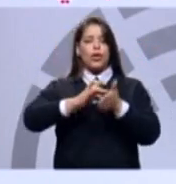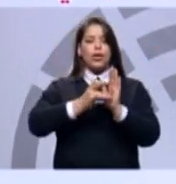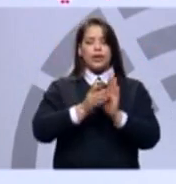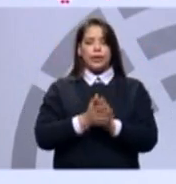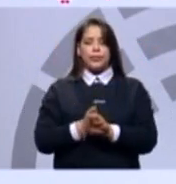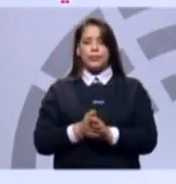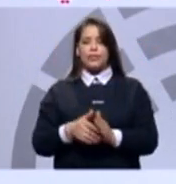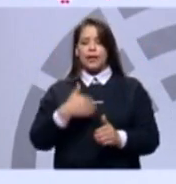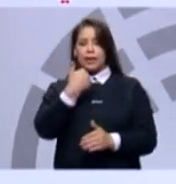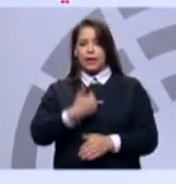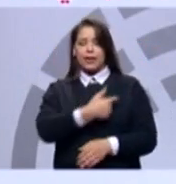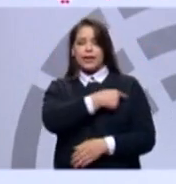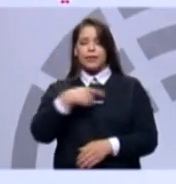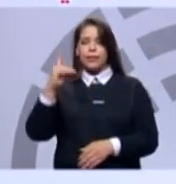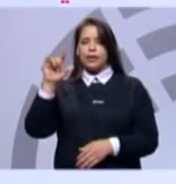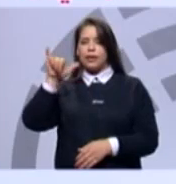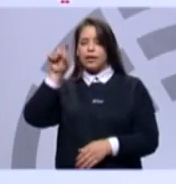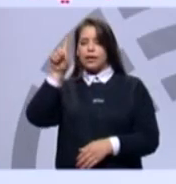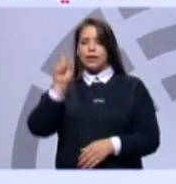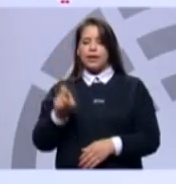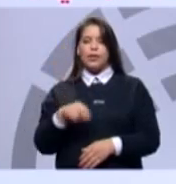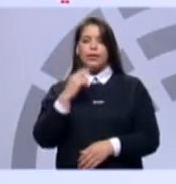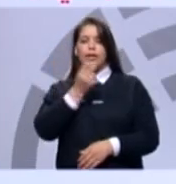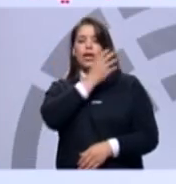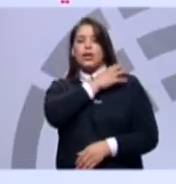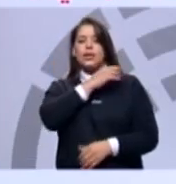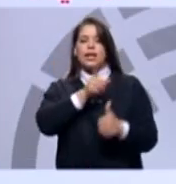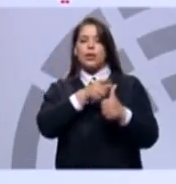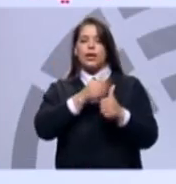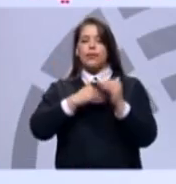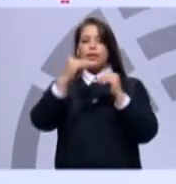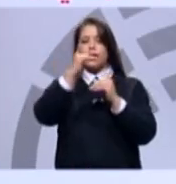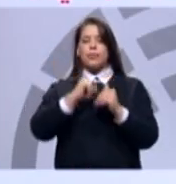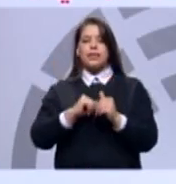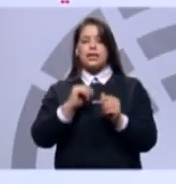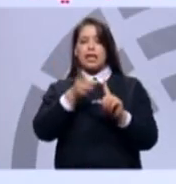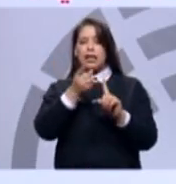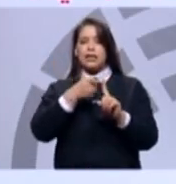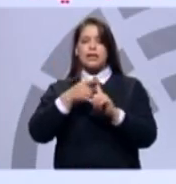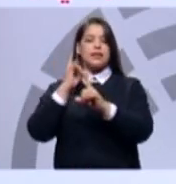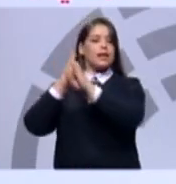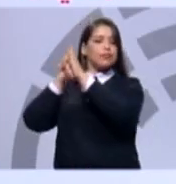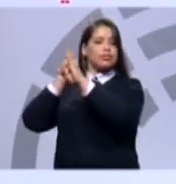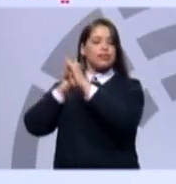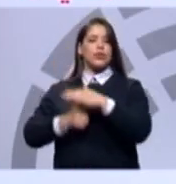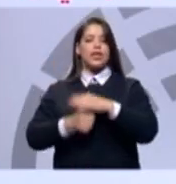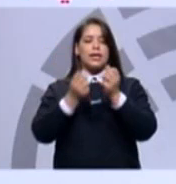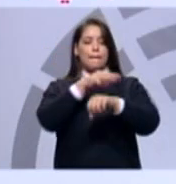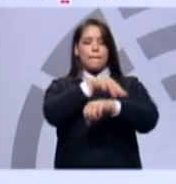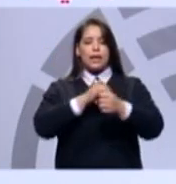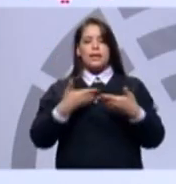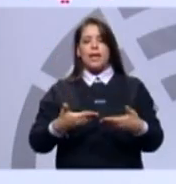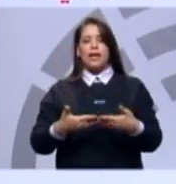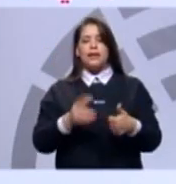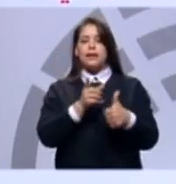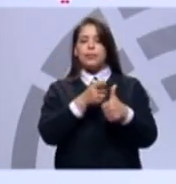مرشحكم الطيب الطالبي استاذ اول فوق الرتبه اختصاص تاريخ ورئيس بلديه حاليا ترشحتوا